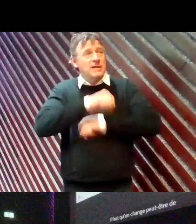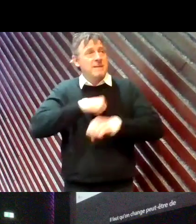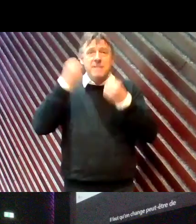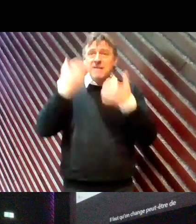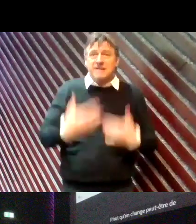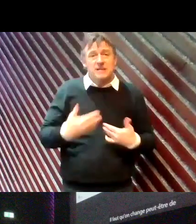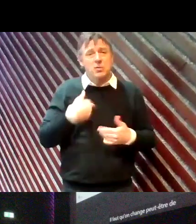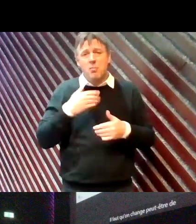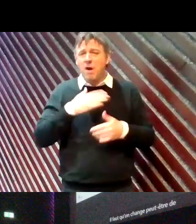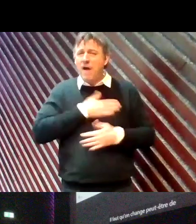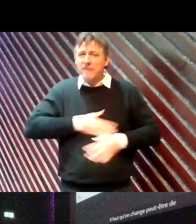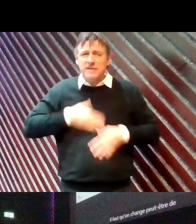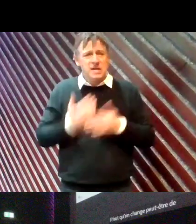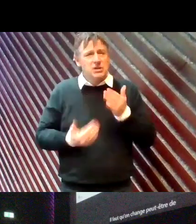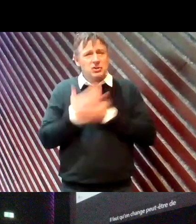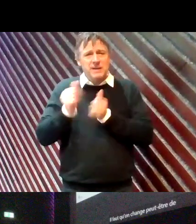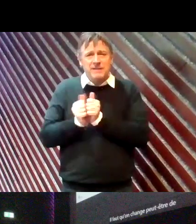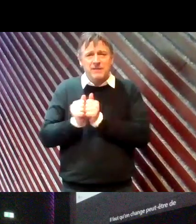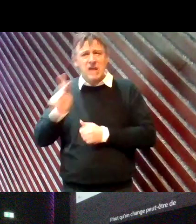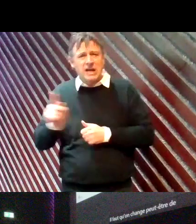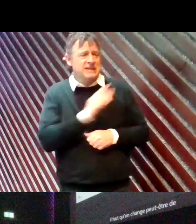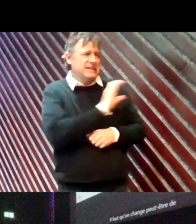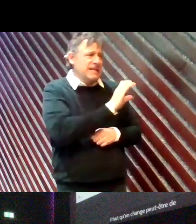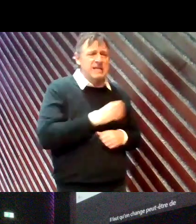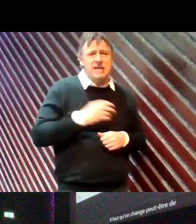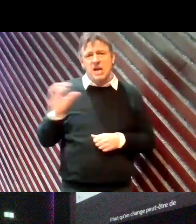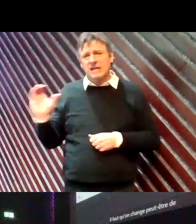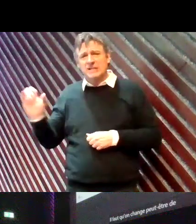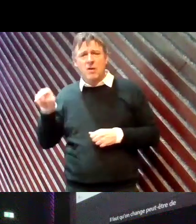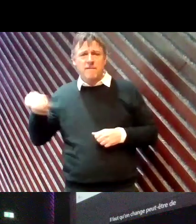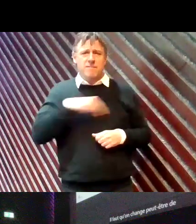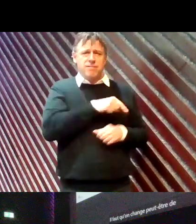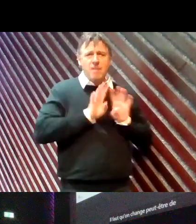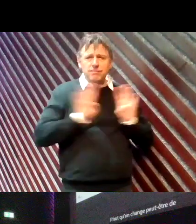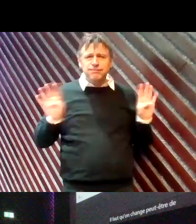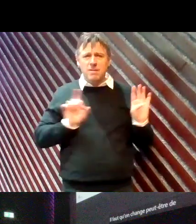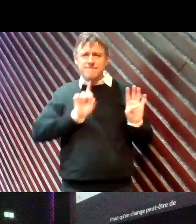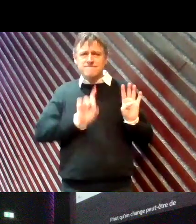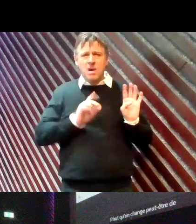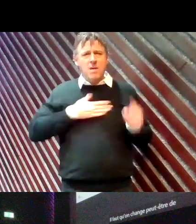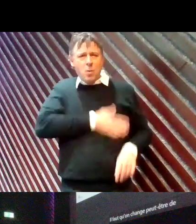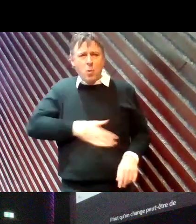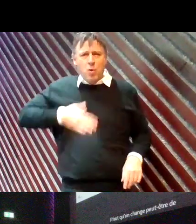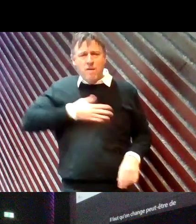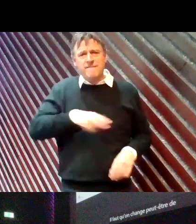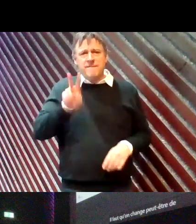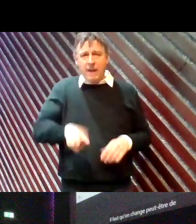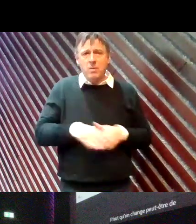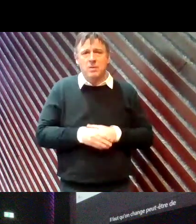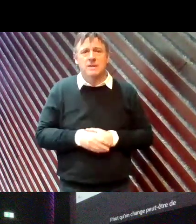vraiment ravi d'être ce matin en focée de Karine, de Céline, de Céline, Céline et de vous tous. Je me réjouis aussi